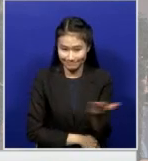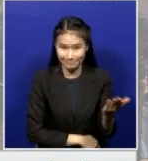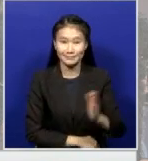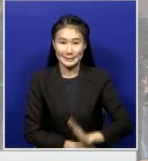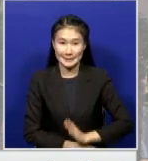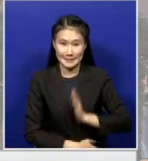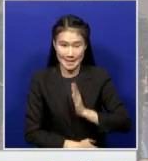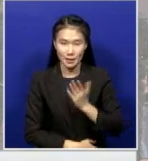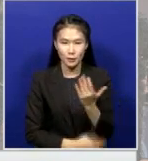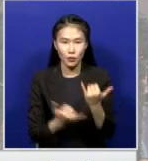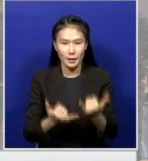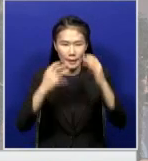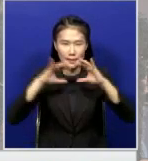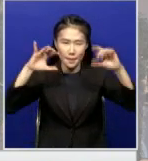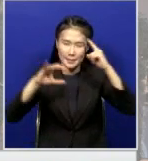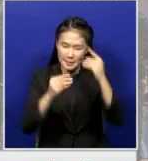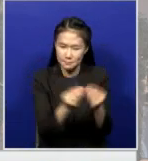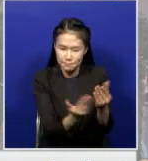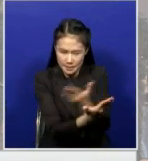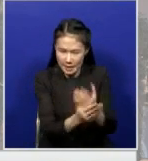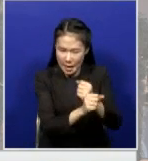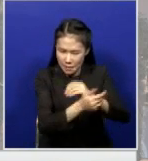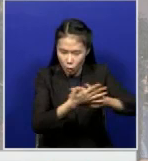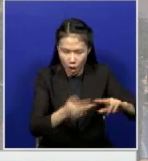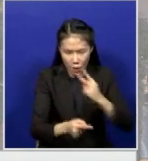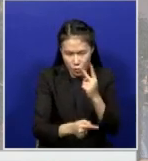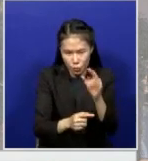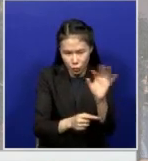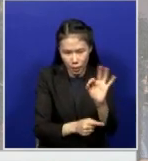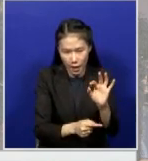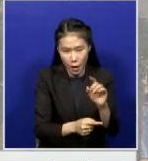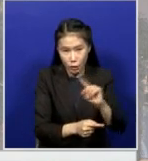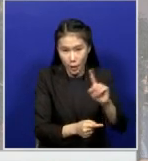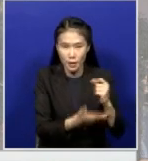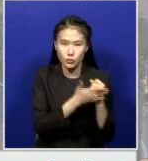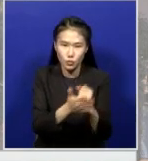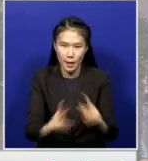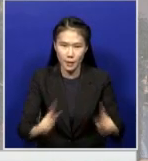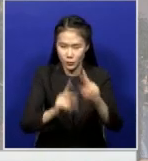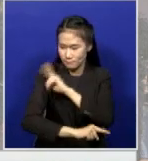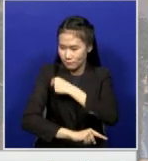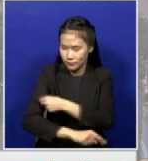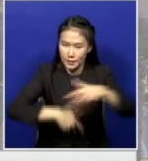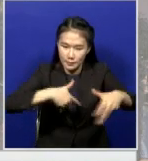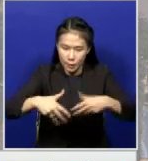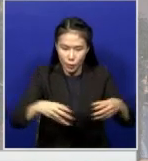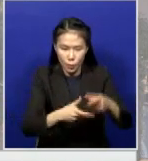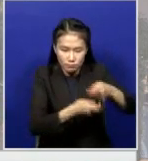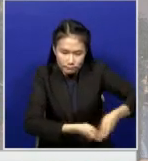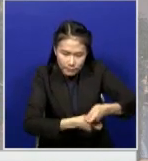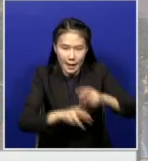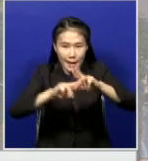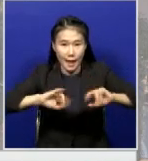งเกียรติรัฐบาลพิจารณาแล้วเห็นว่าการสร้างความพร้อมด้านสาธารณสุขการช่วยเหลือประชาชนเกษตรกรและผู้ประกอบ